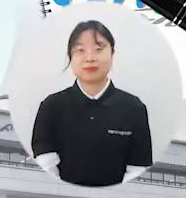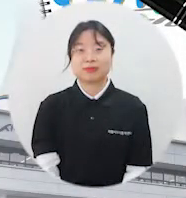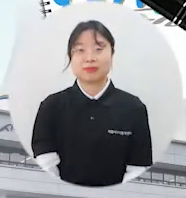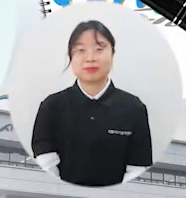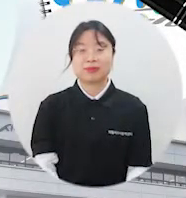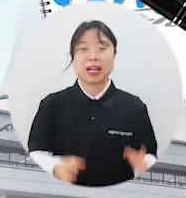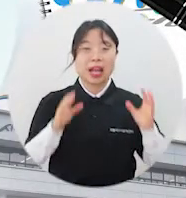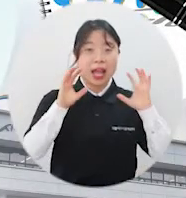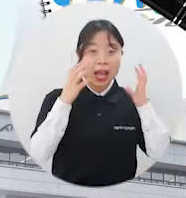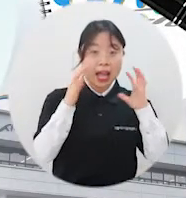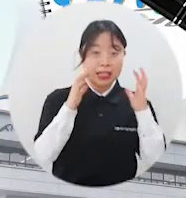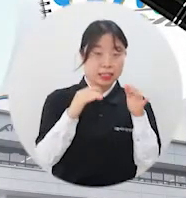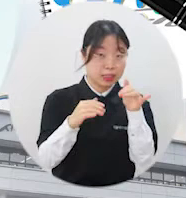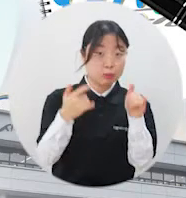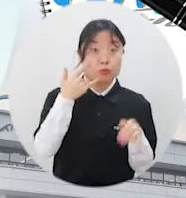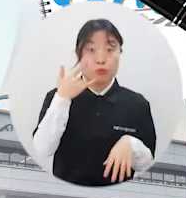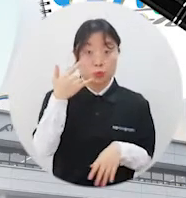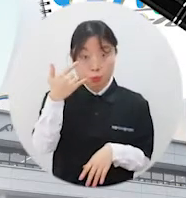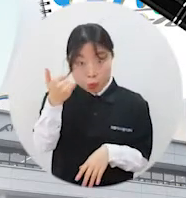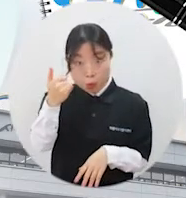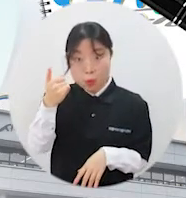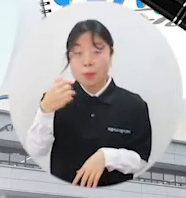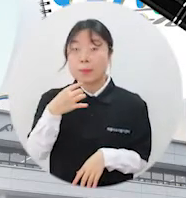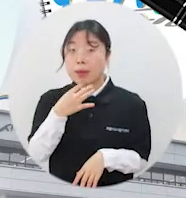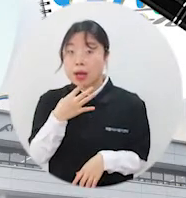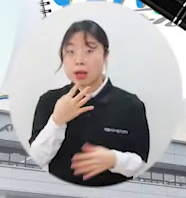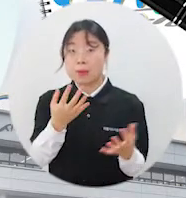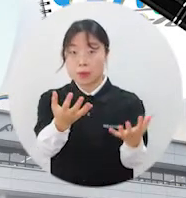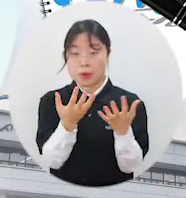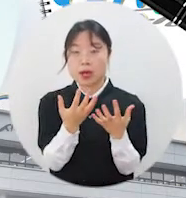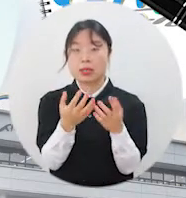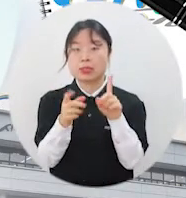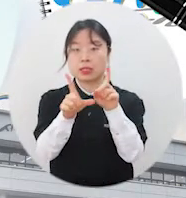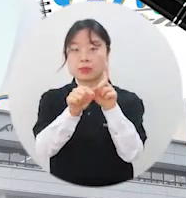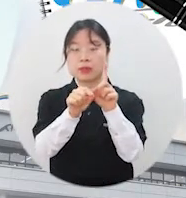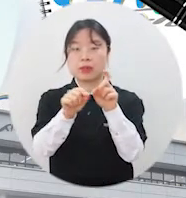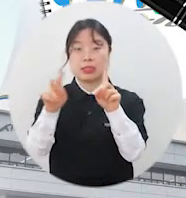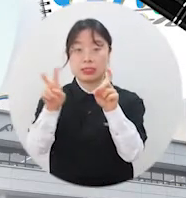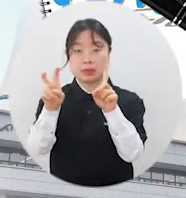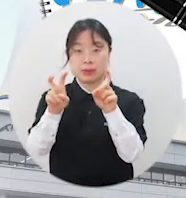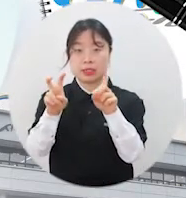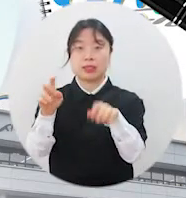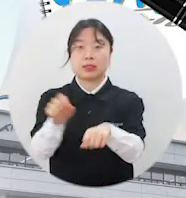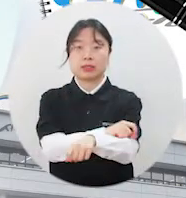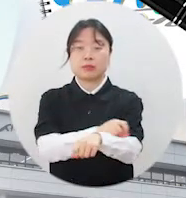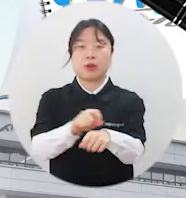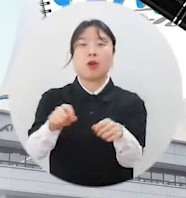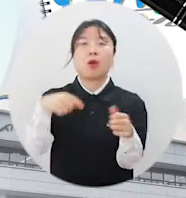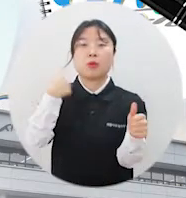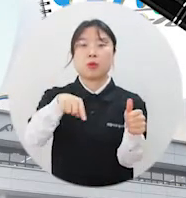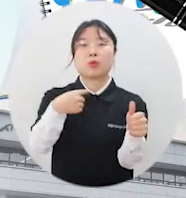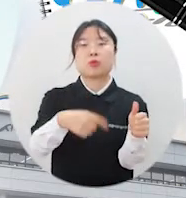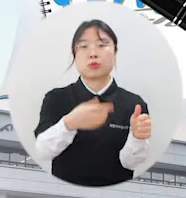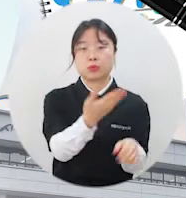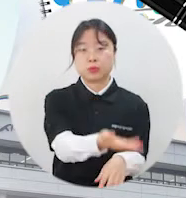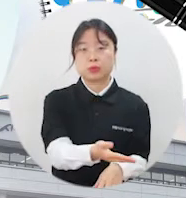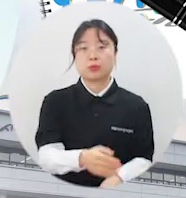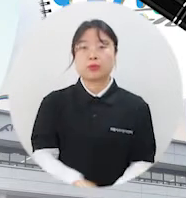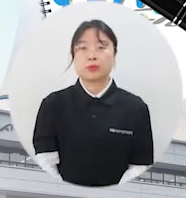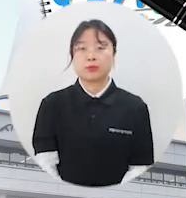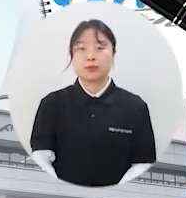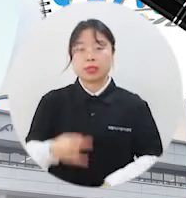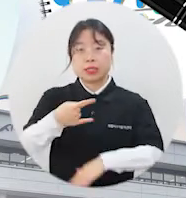영유아 자녀를 둔 보호자를 대상으로 11월 20일 금요일 영유아 발다리의 부모 교육이 진행됩니다.